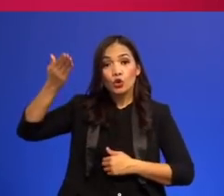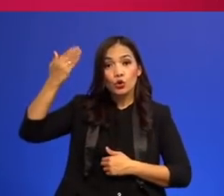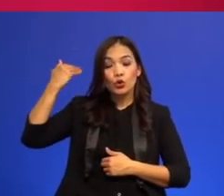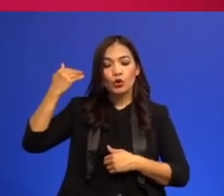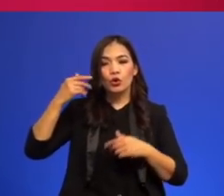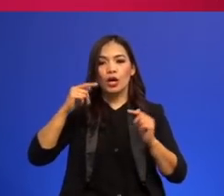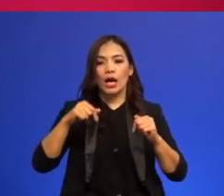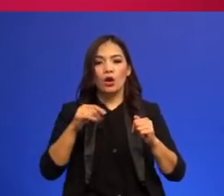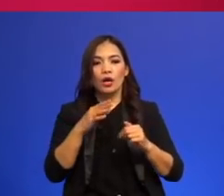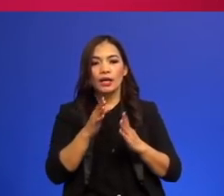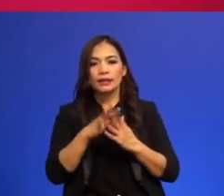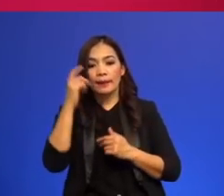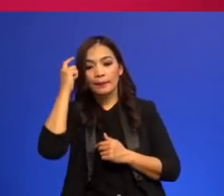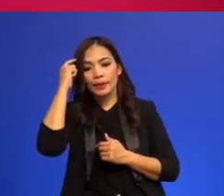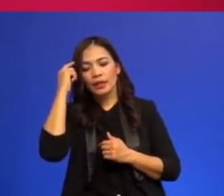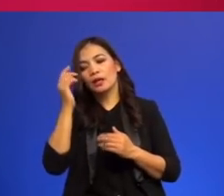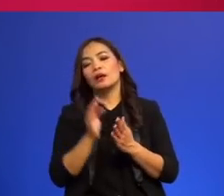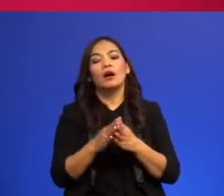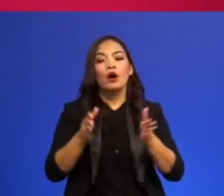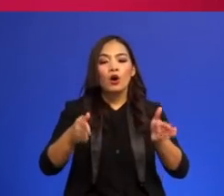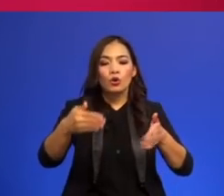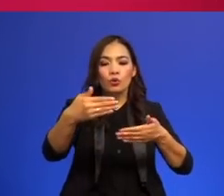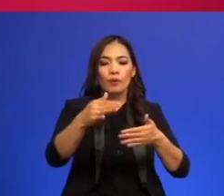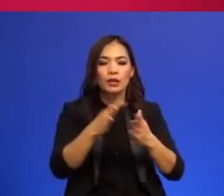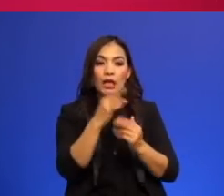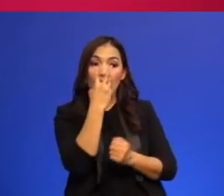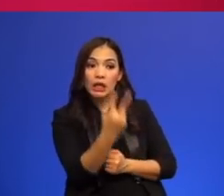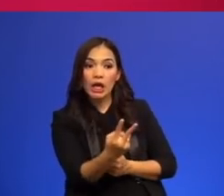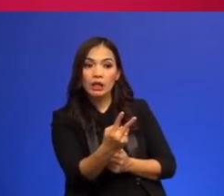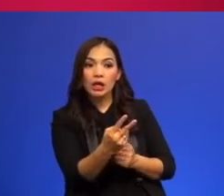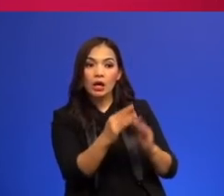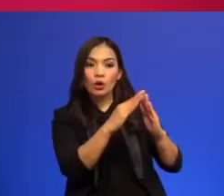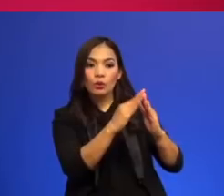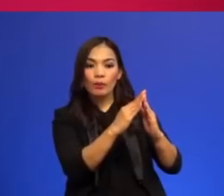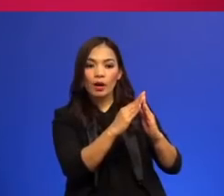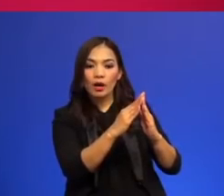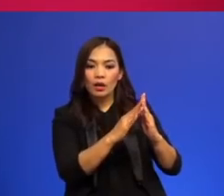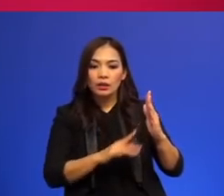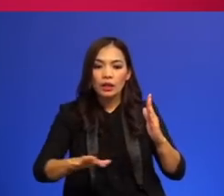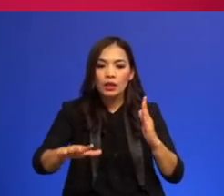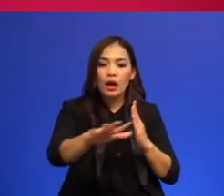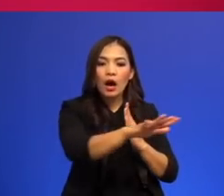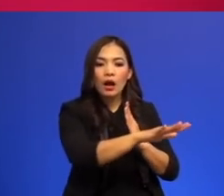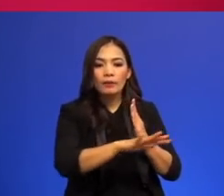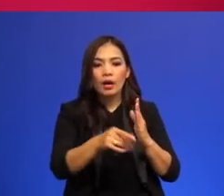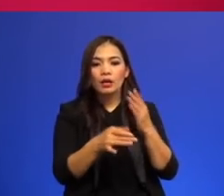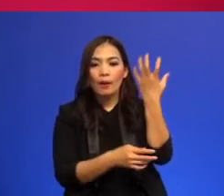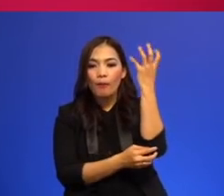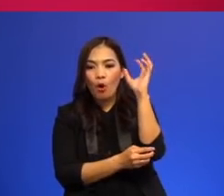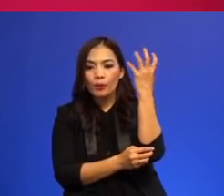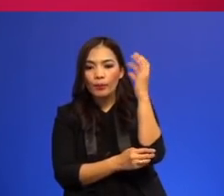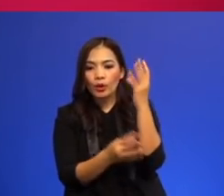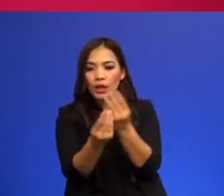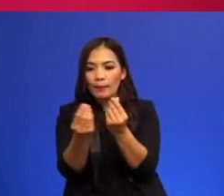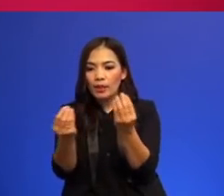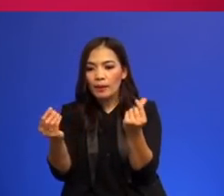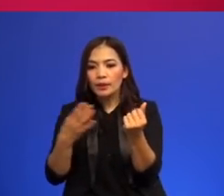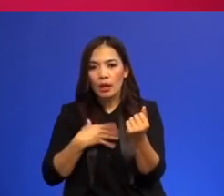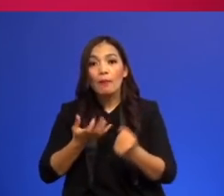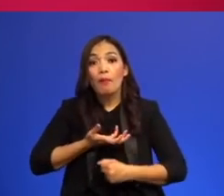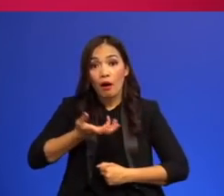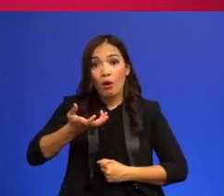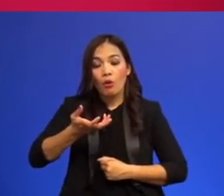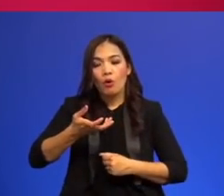rumah ada halamannya, ada pohon-pohon, saya masih pengen. Sekarang enggak, demi nama Tuhan sudah enggak. Udah